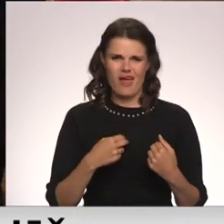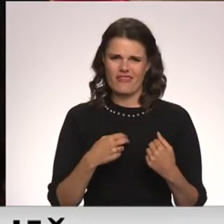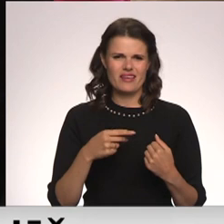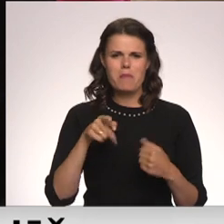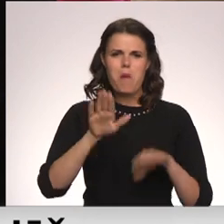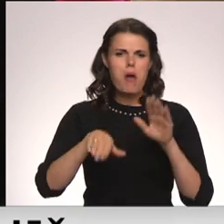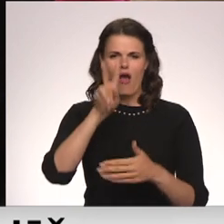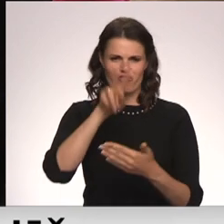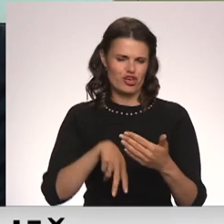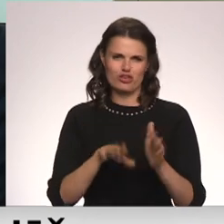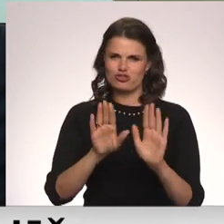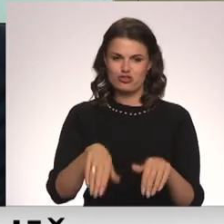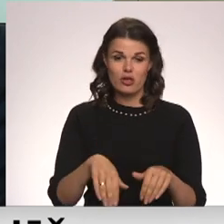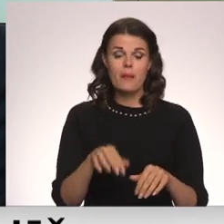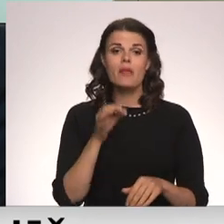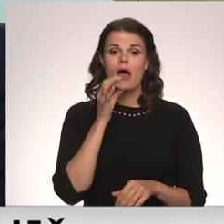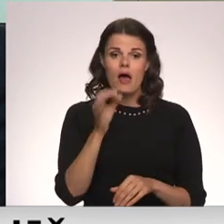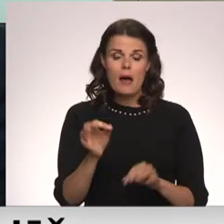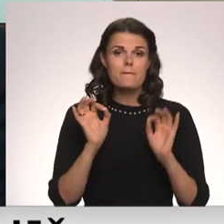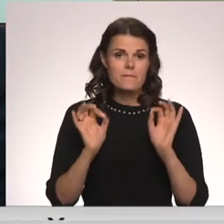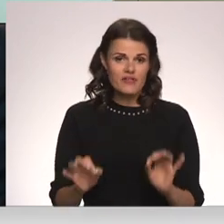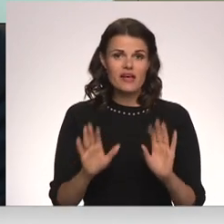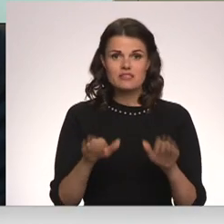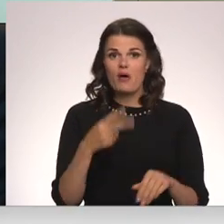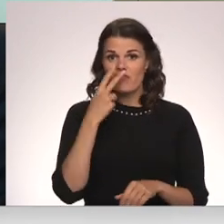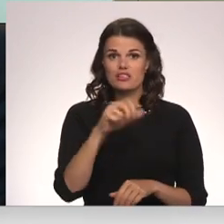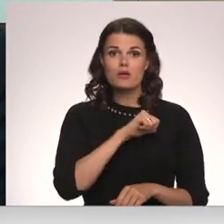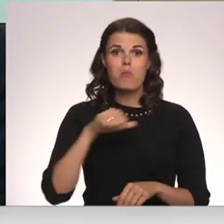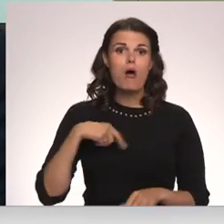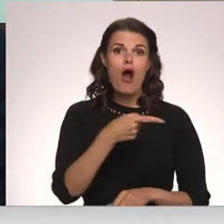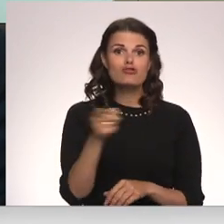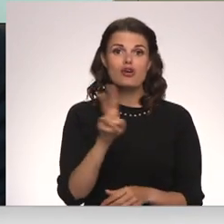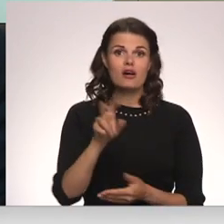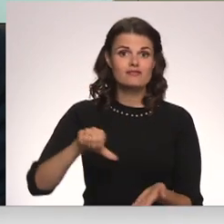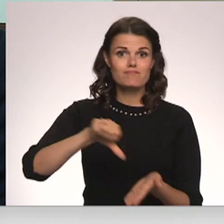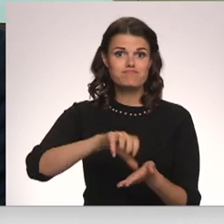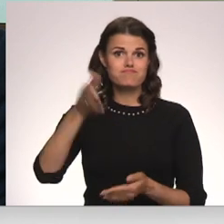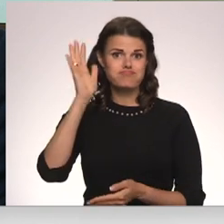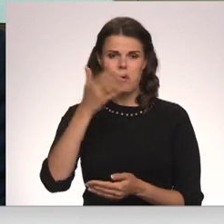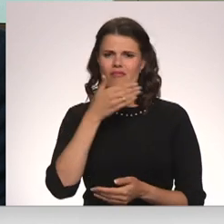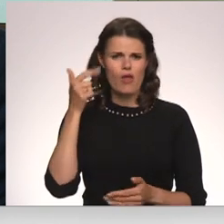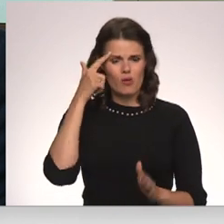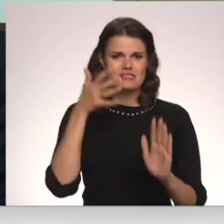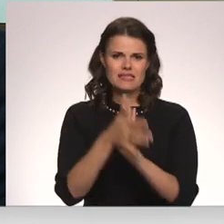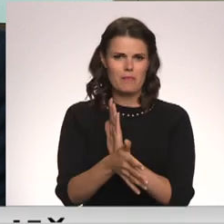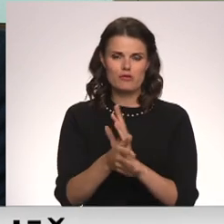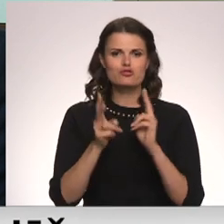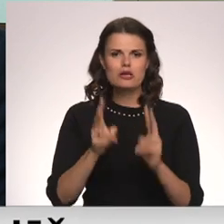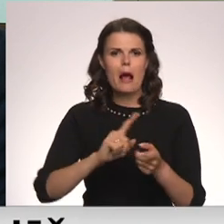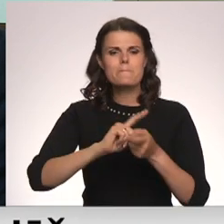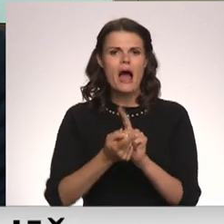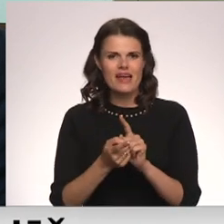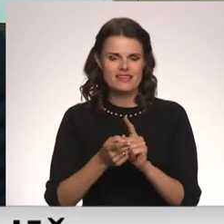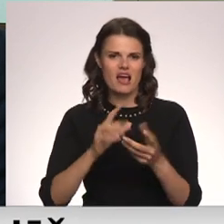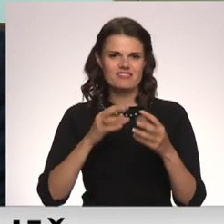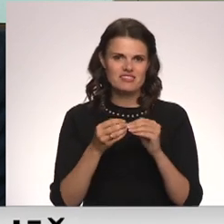iesaldēšanas neesot. Patiesībā var redzēt, ka paši runātāji nav sapratuši, ka mainās vispār koncepcija. Vēl ar